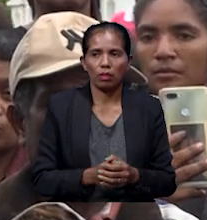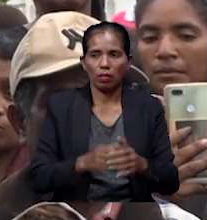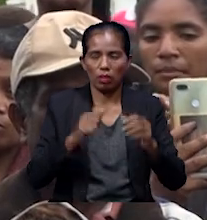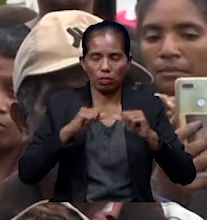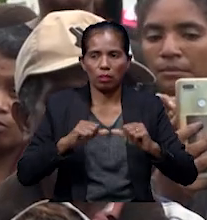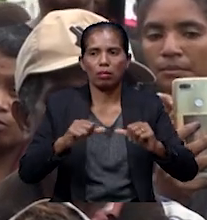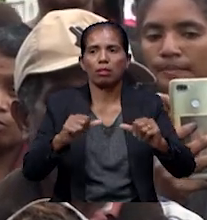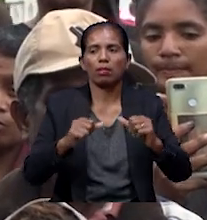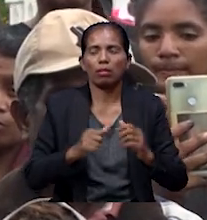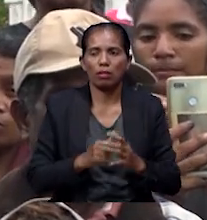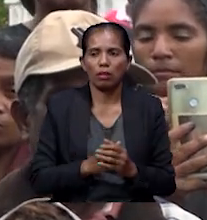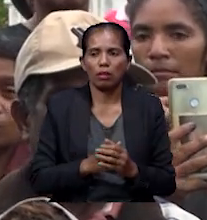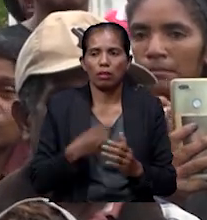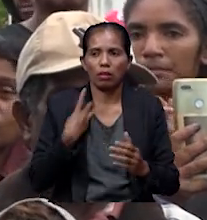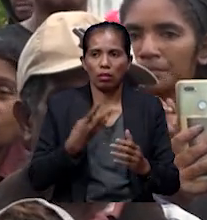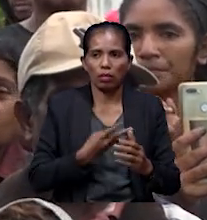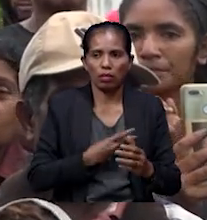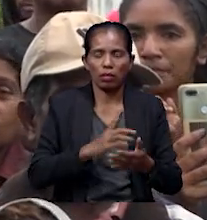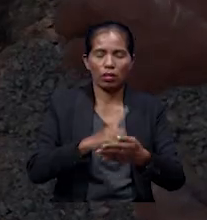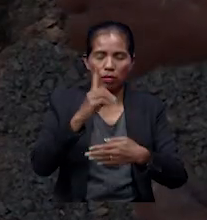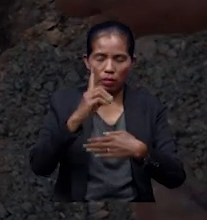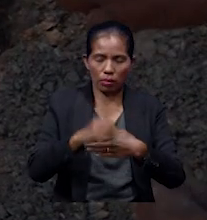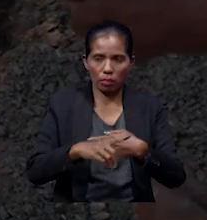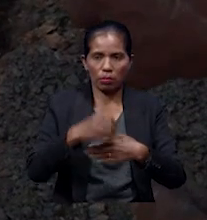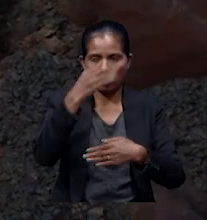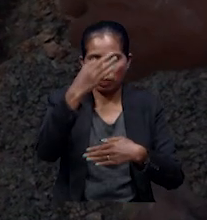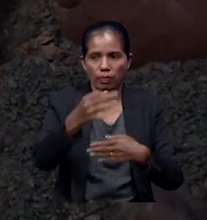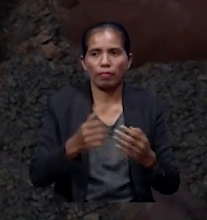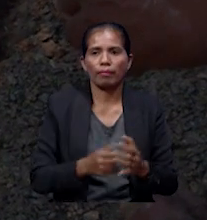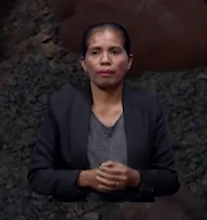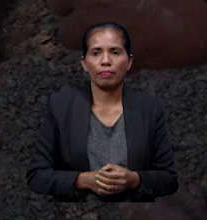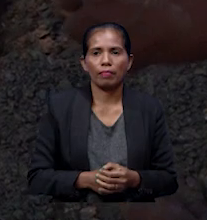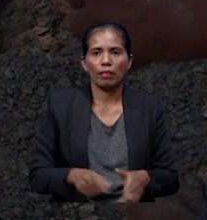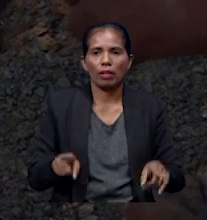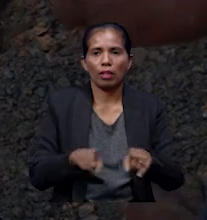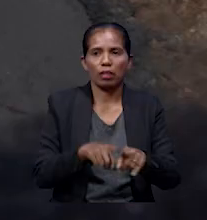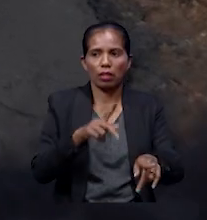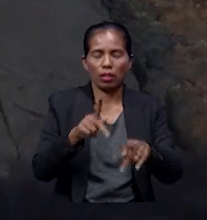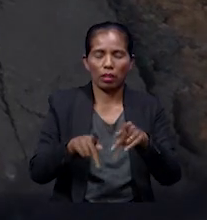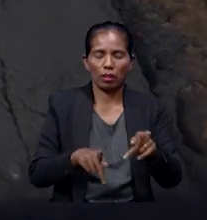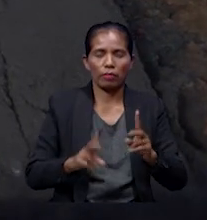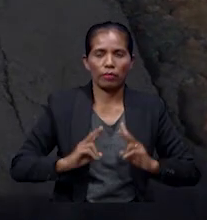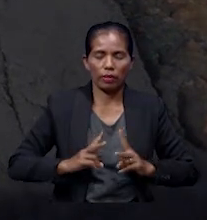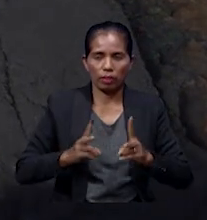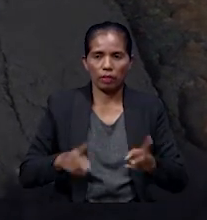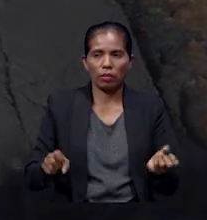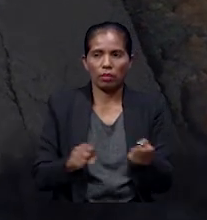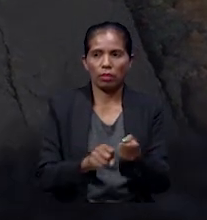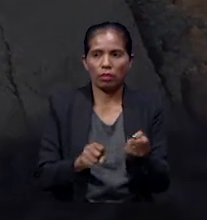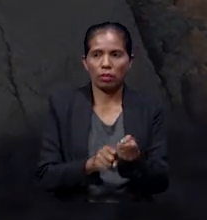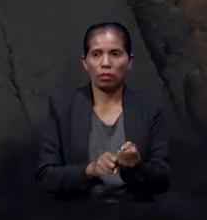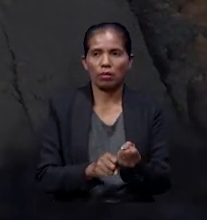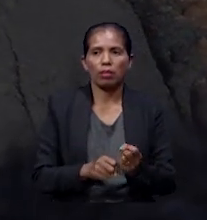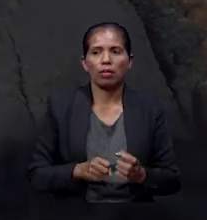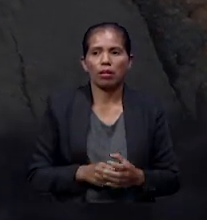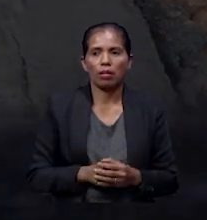continua ite ne ruta ba de jebol mentu de la bawoi Sodozo Mos Hanesan Emma Resistencia tambahnya kontribusan ba ukung